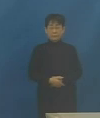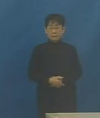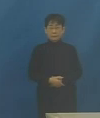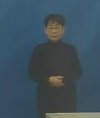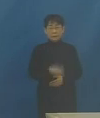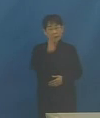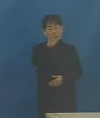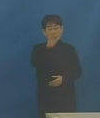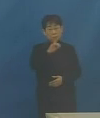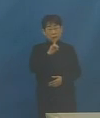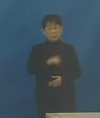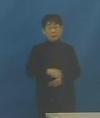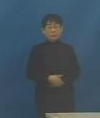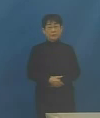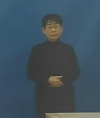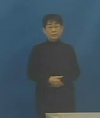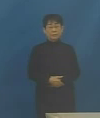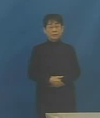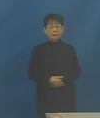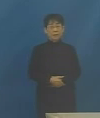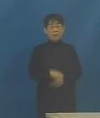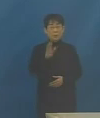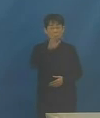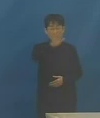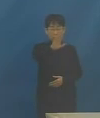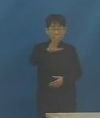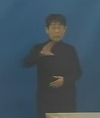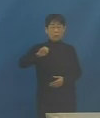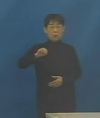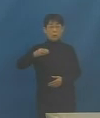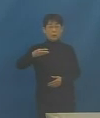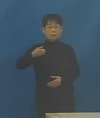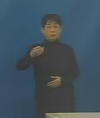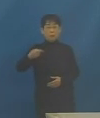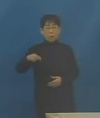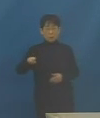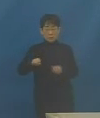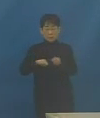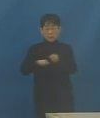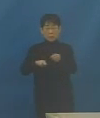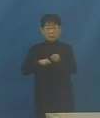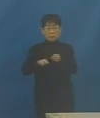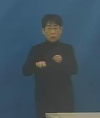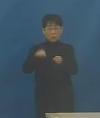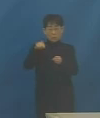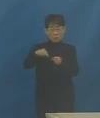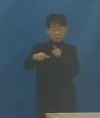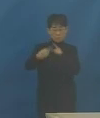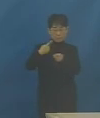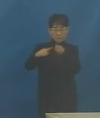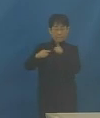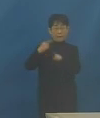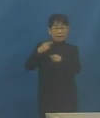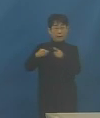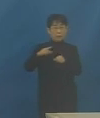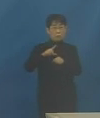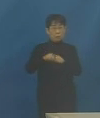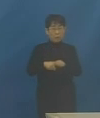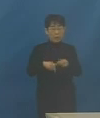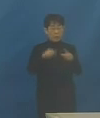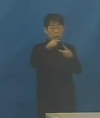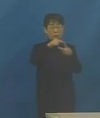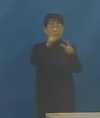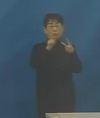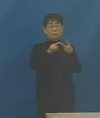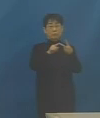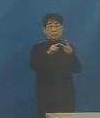ますがええまあこれからのオミクロン株との戦いをまあ考えますと2つのポイントを